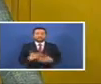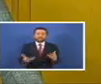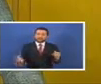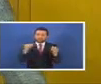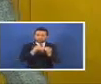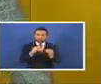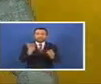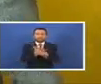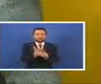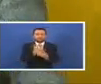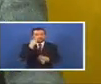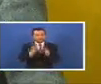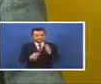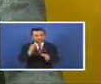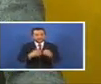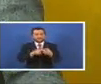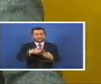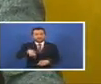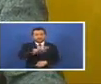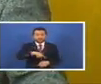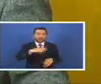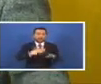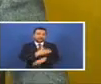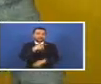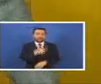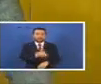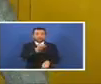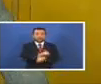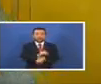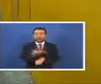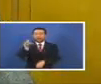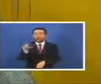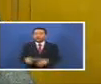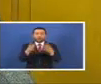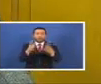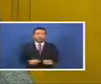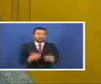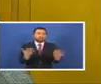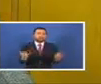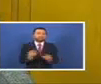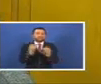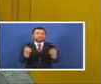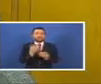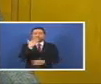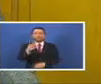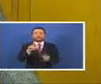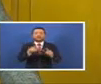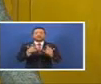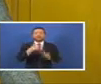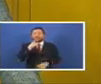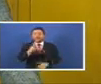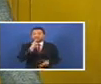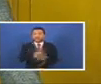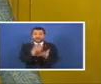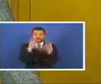derleyip toplayan, inceleyen ve bunların artık tutuklanmasına, tutukluk almasına gerek yoktur